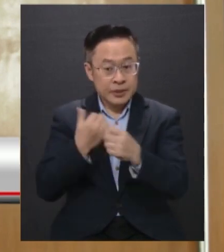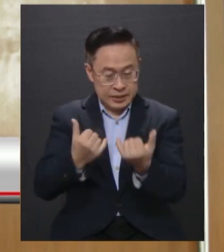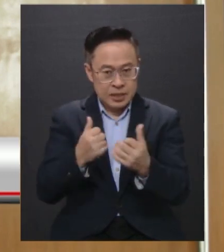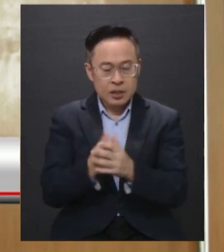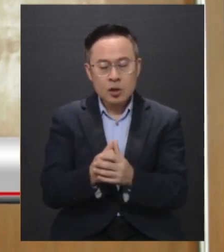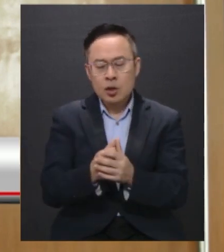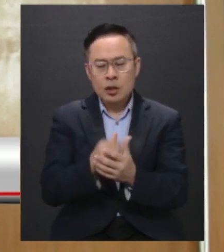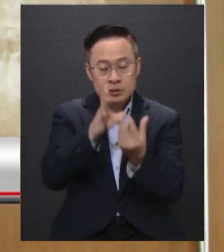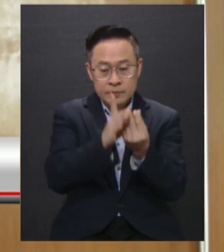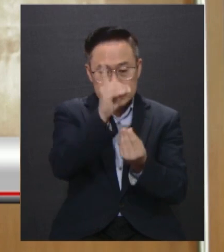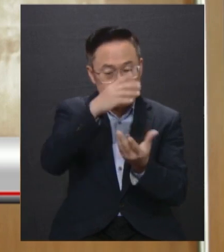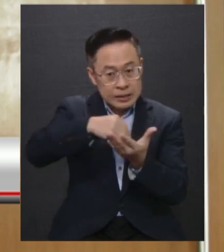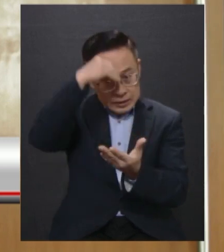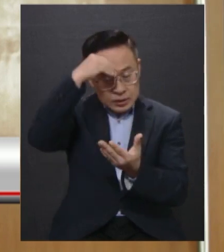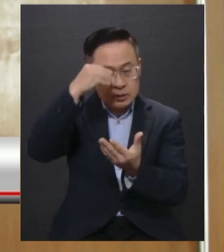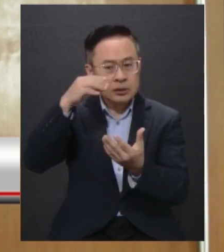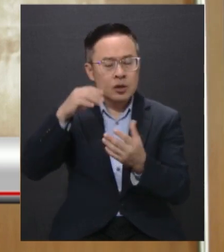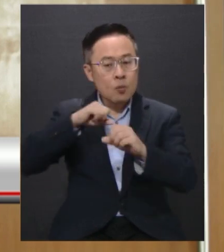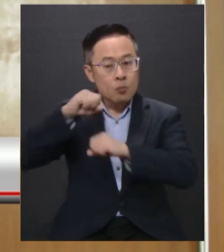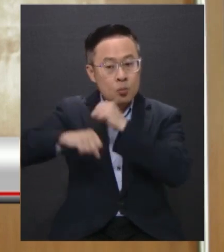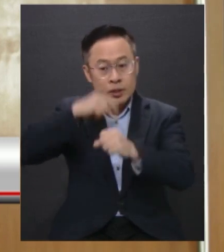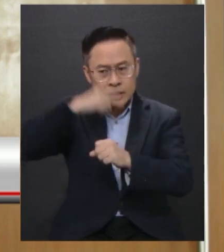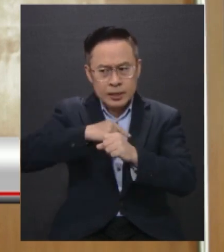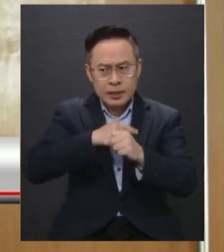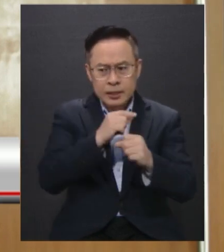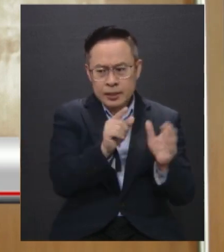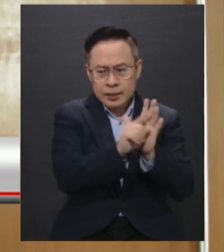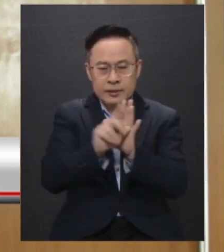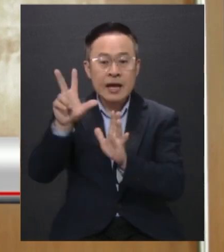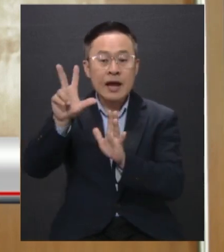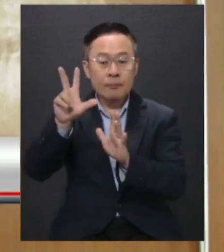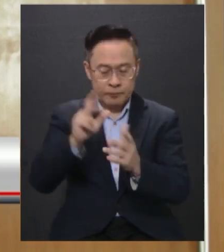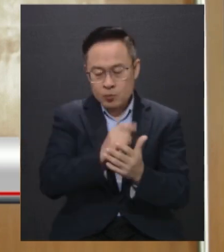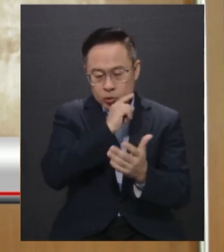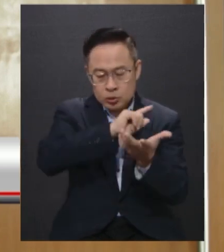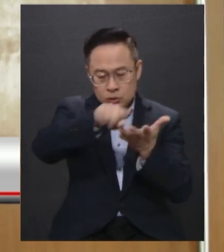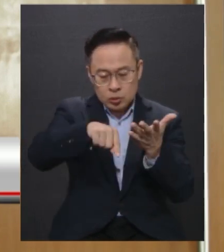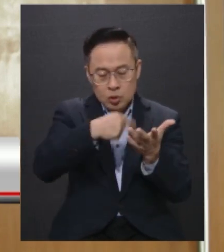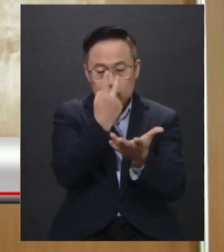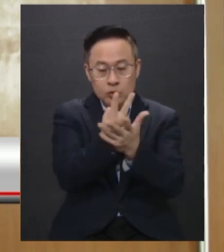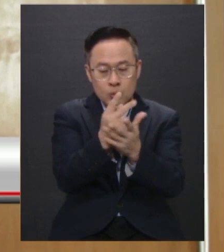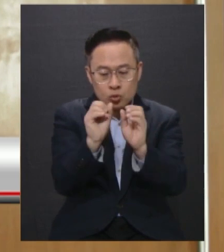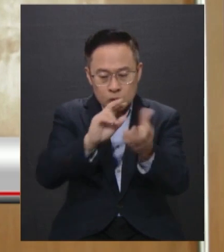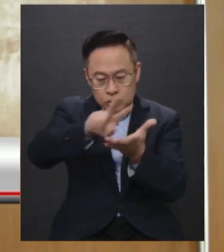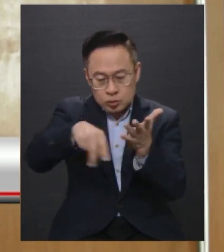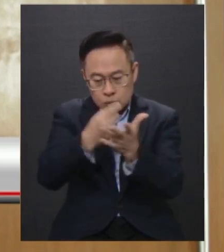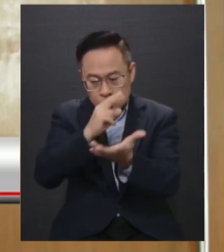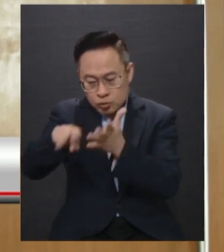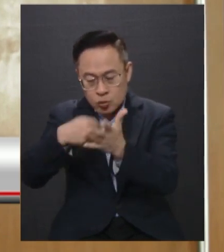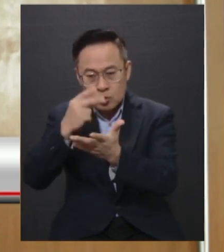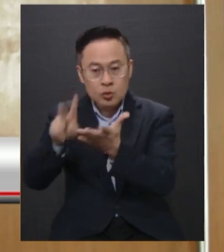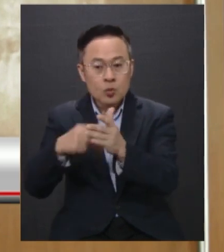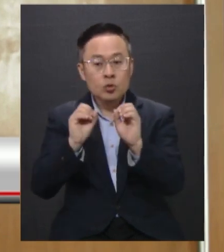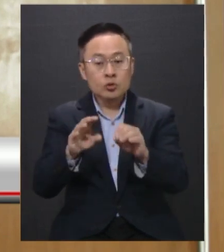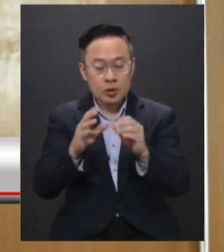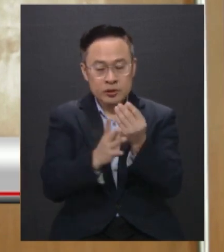ดาห์ละสัก3ครั้งอาจจะจันทร์พุธศุกร์ครั้งละสัก2ชั่วโมงนะครับก็จะสอนนักเรียนชั้นไหนก็ได้นะ